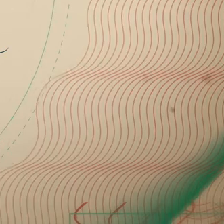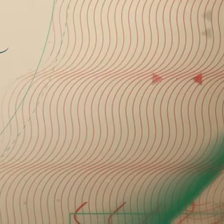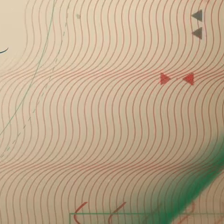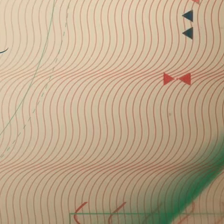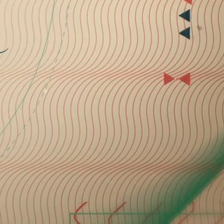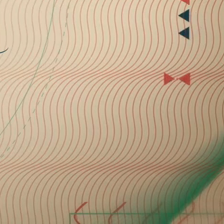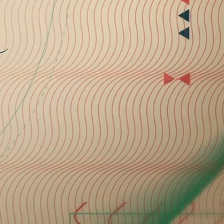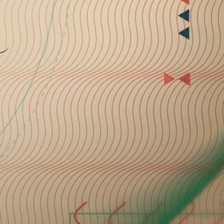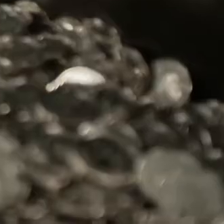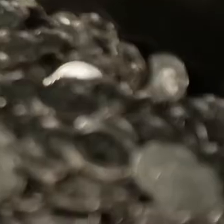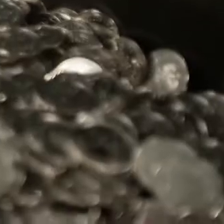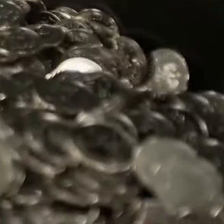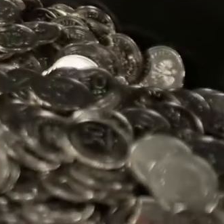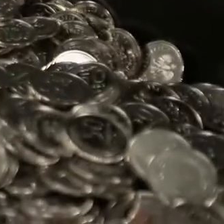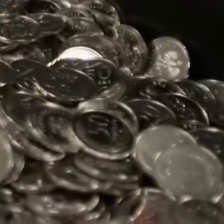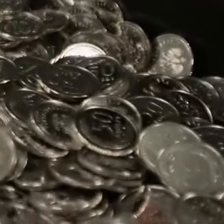Złoty.